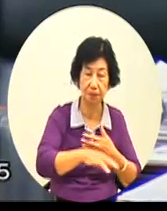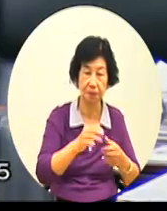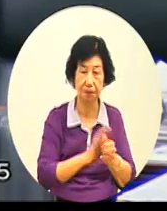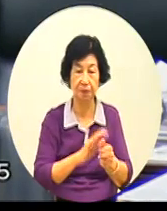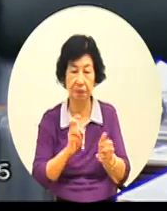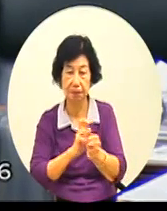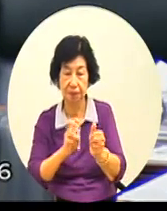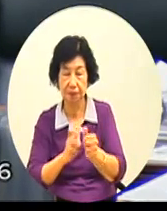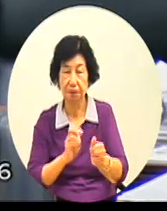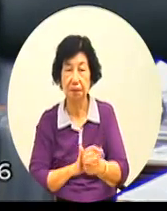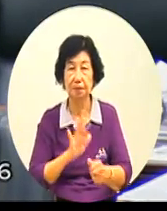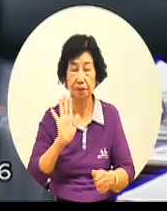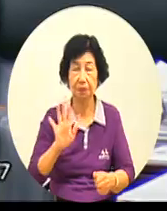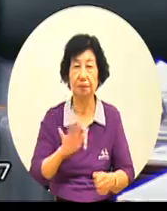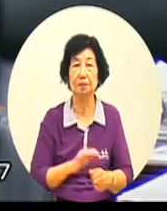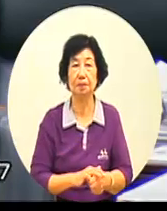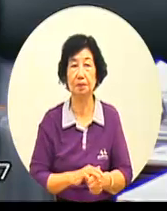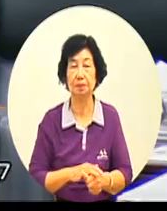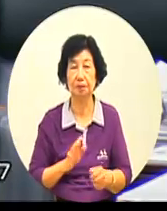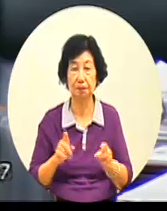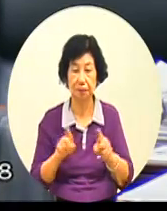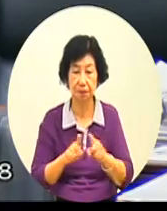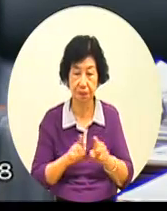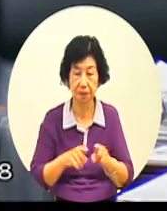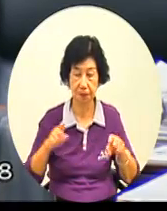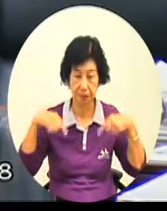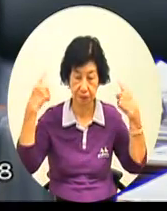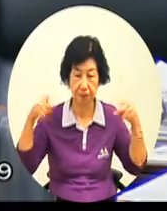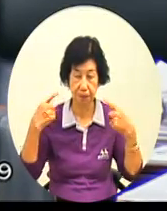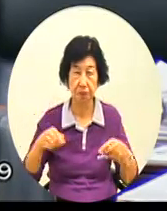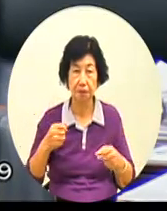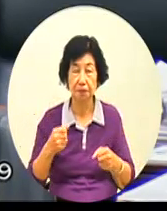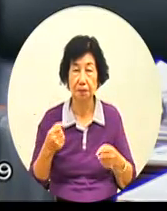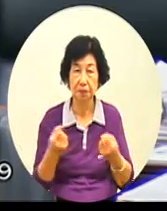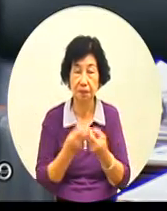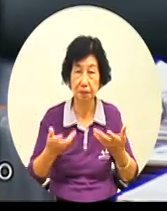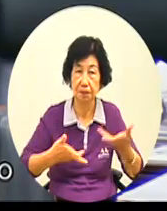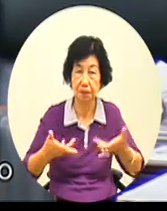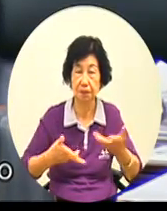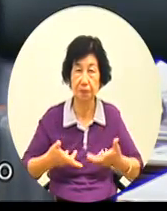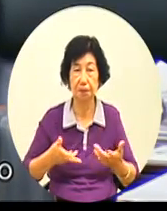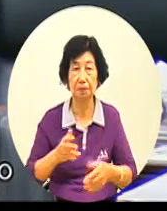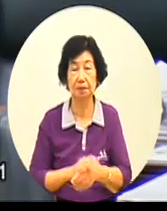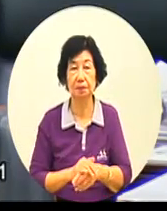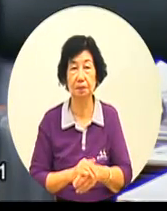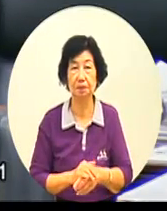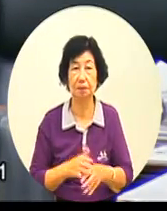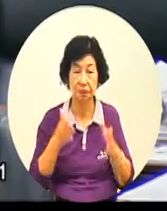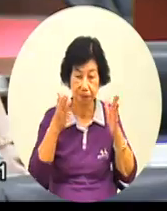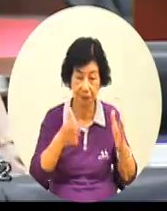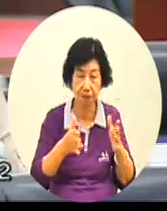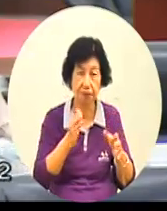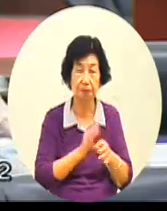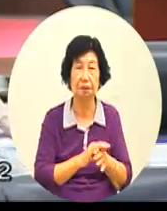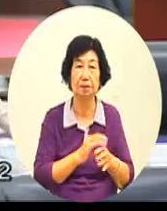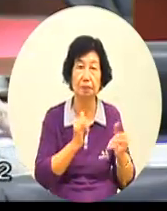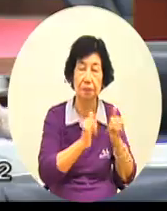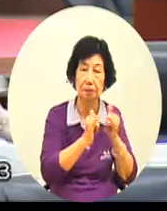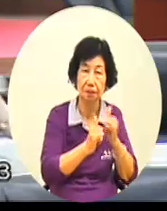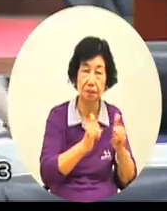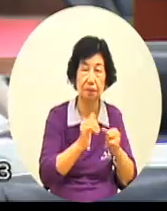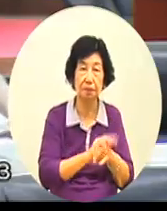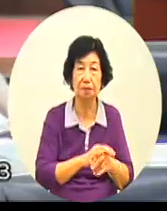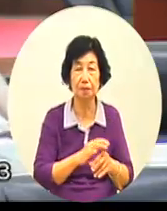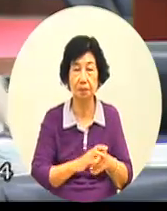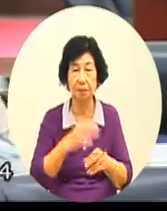我们最常处理的可能在社会局目前已经有的是属于独居老人，那独居